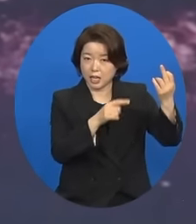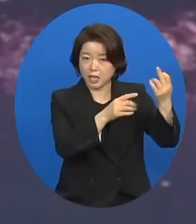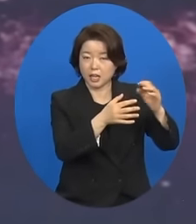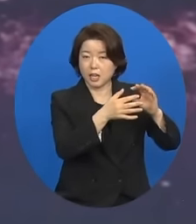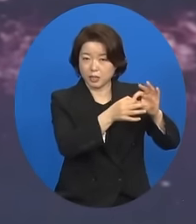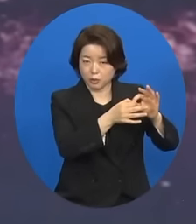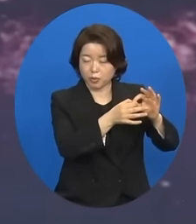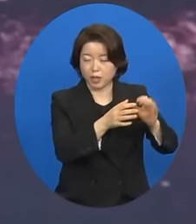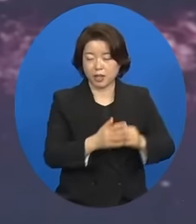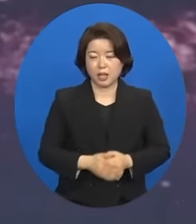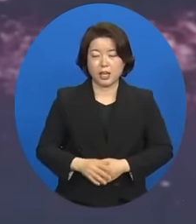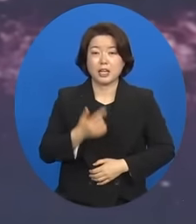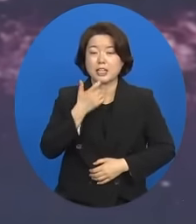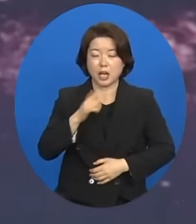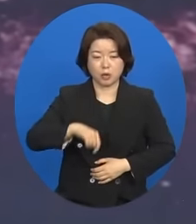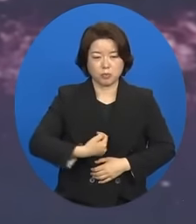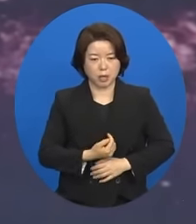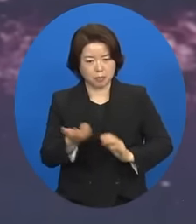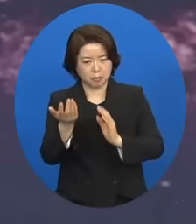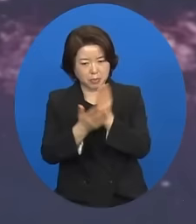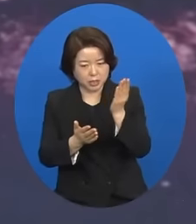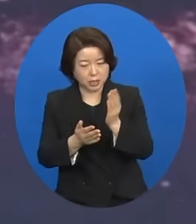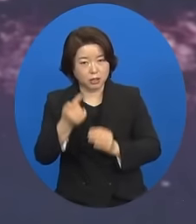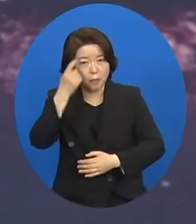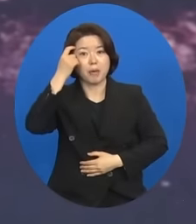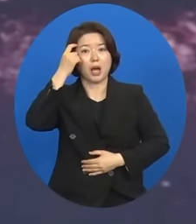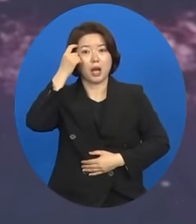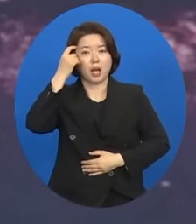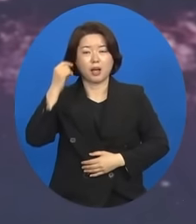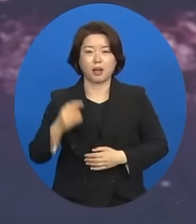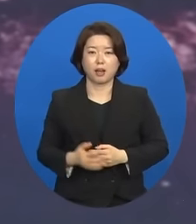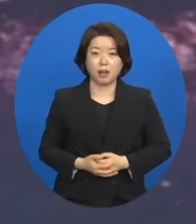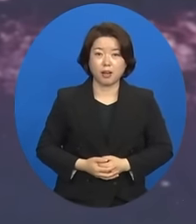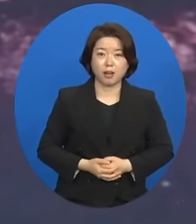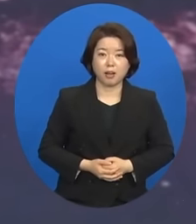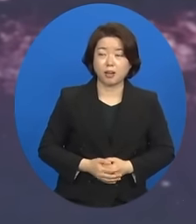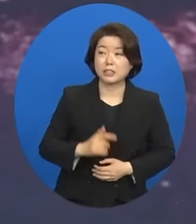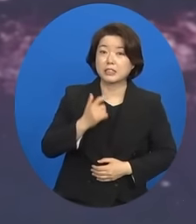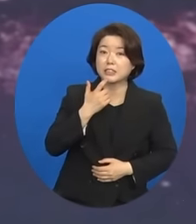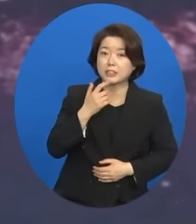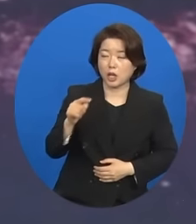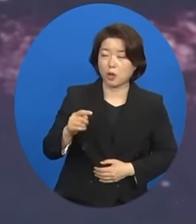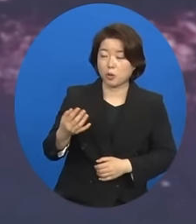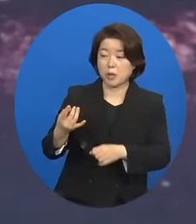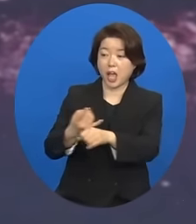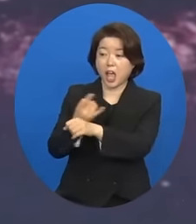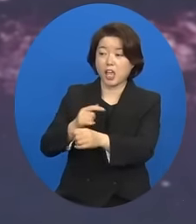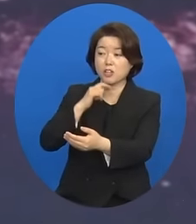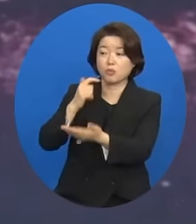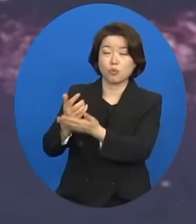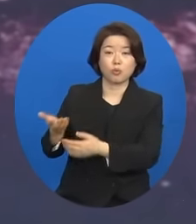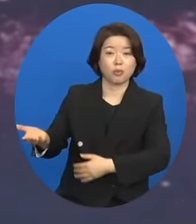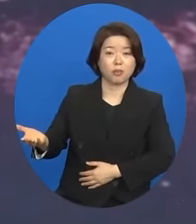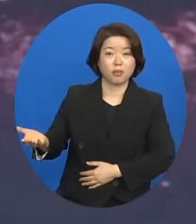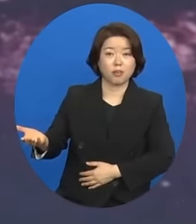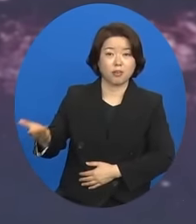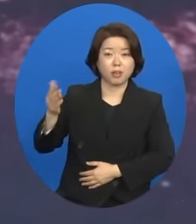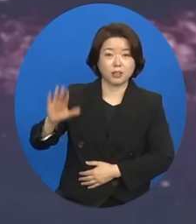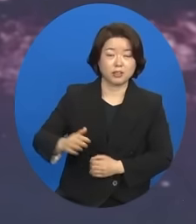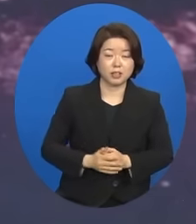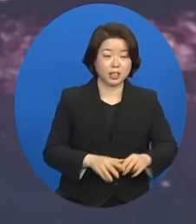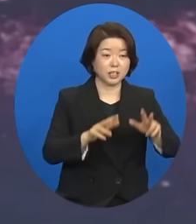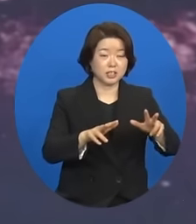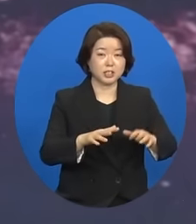통해서은 을 깨닫게 돼요 어떤 모순입니다 자 이거였죠 야곱은 에서를 속였어요 근데 지금